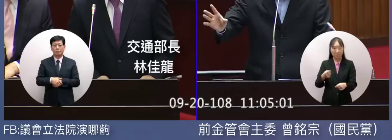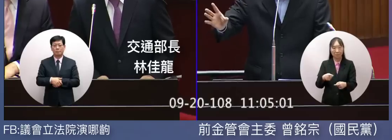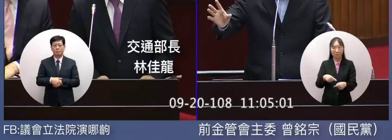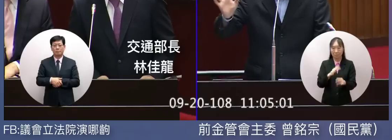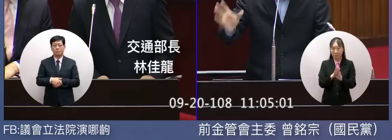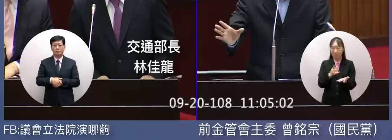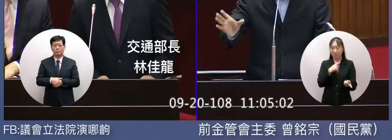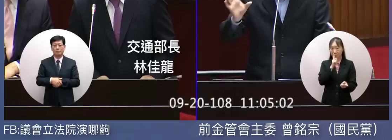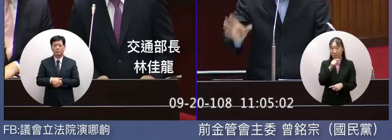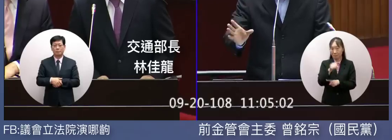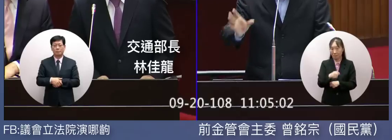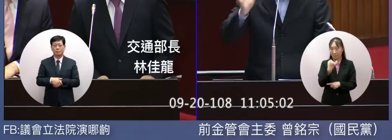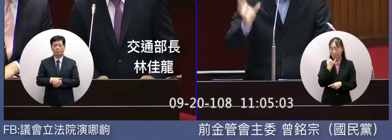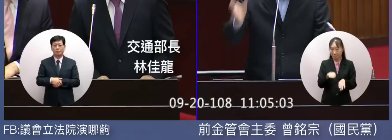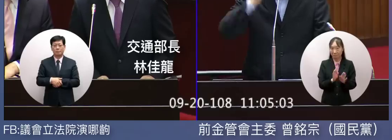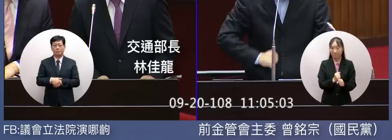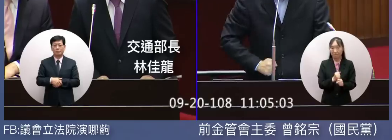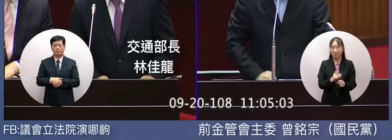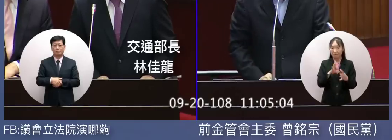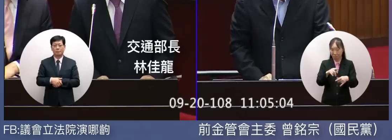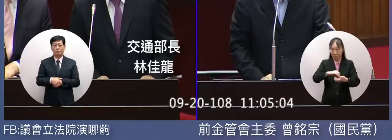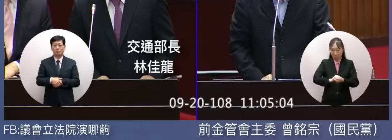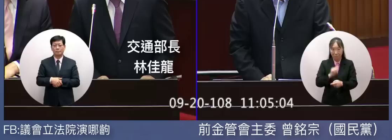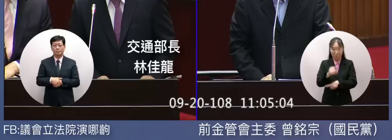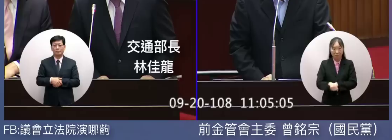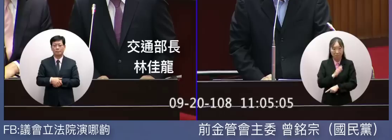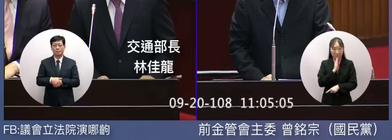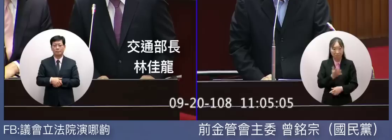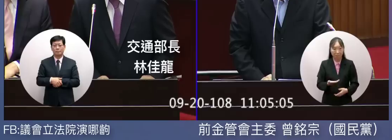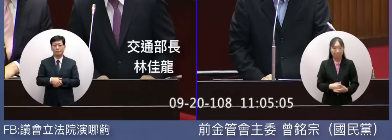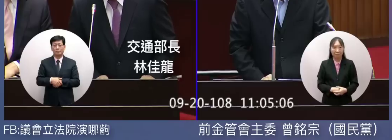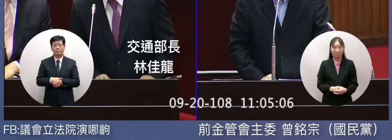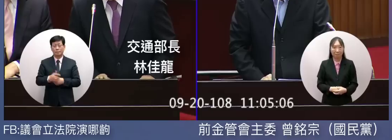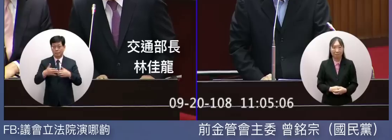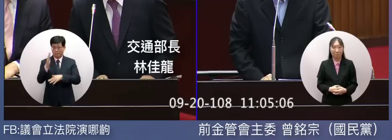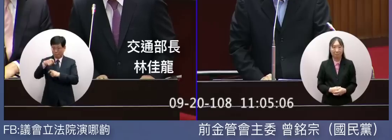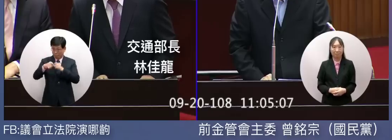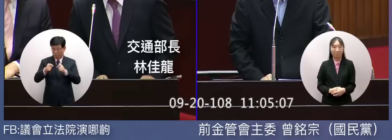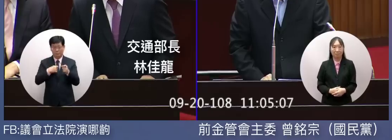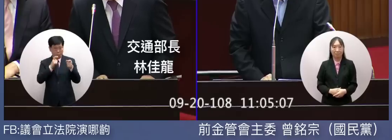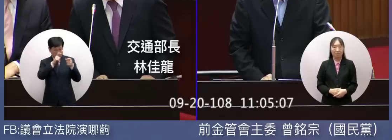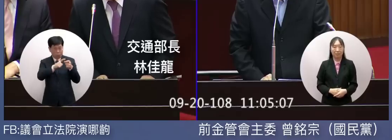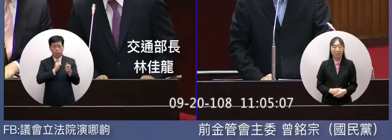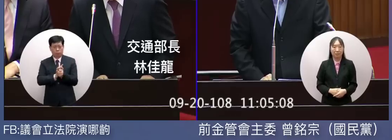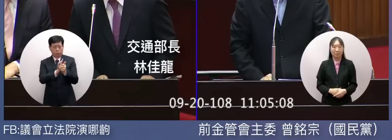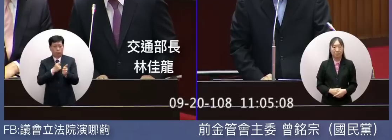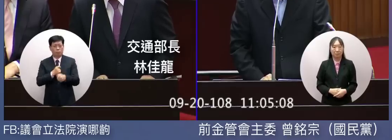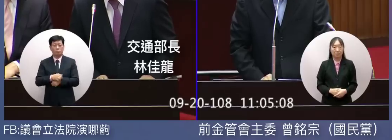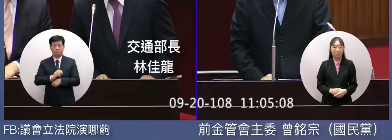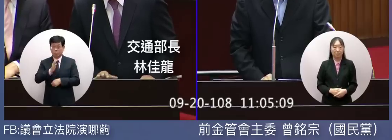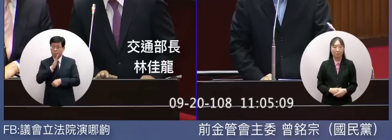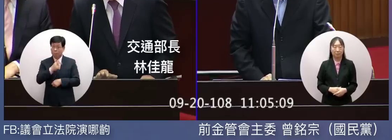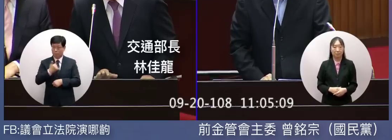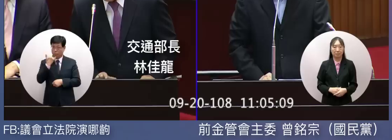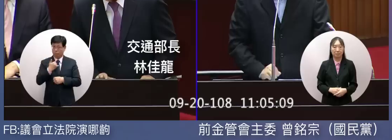给了，对不对？所以您的讲一定会通过，对不对？ 是说政策的方向我们要来推动， 对， 但是